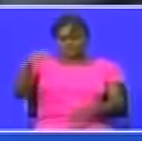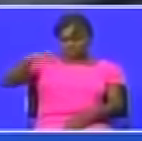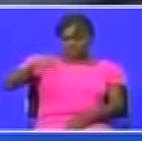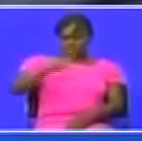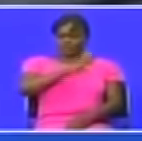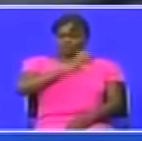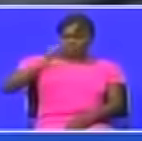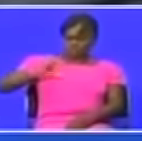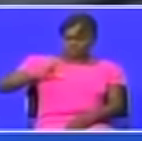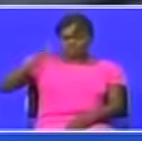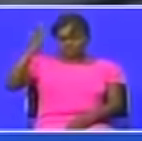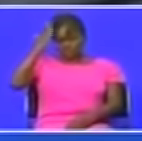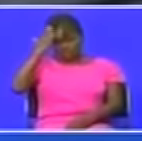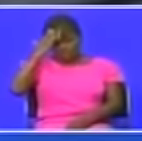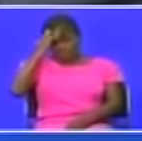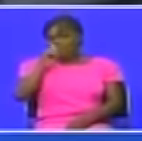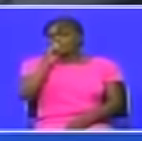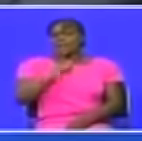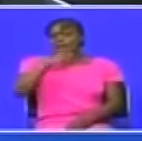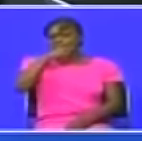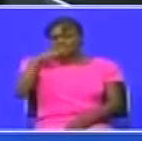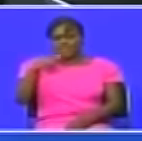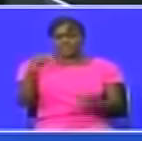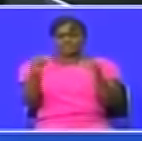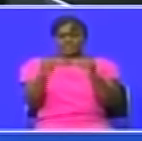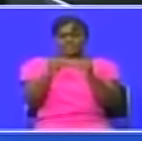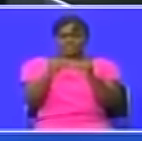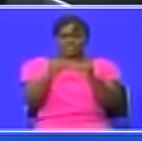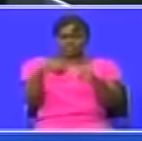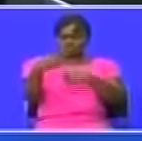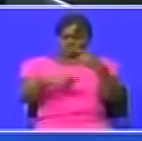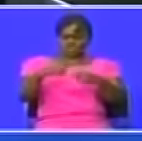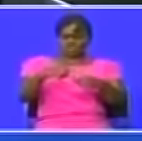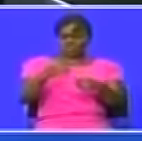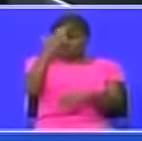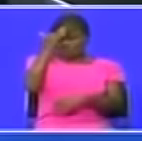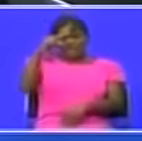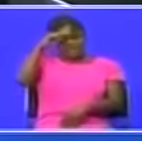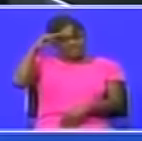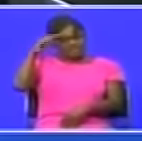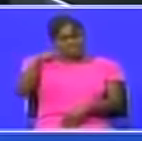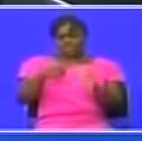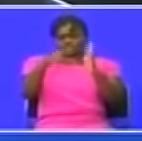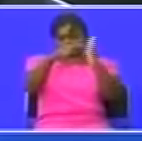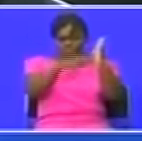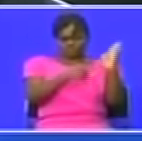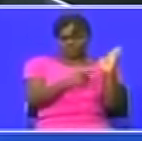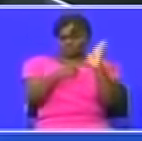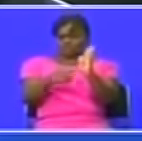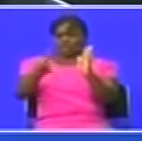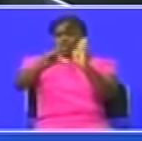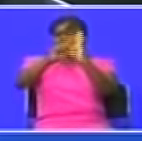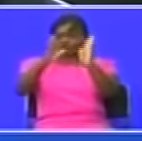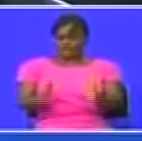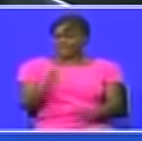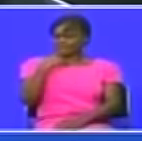jopo hilo lilifaa kukaa mkao wa faraga kuamua ni lini wataendelea na vikao kutokana na sababu ambazo zilijitokeza. Wakili Fred